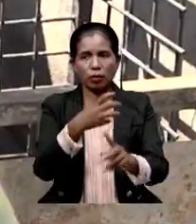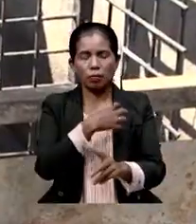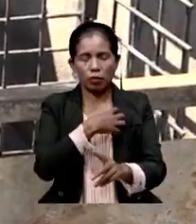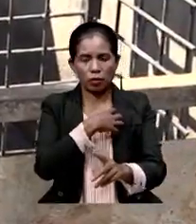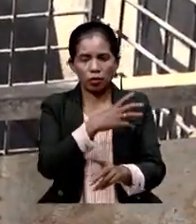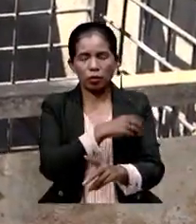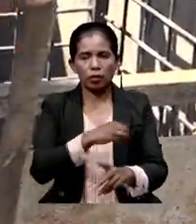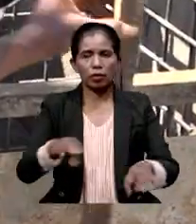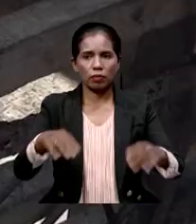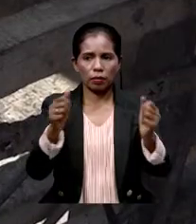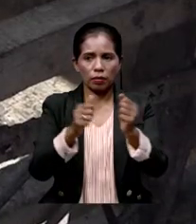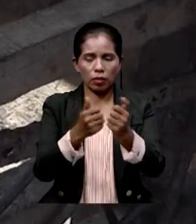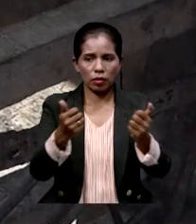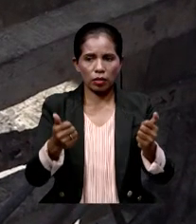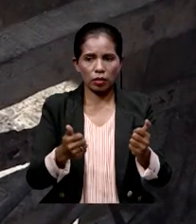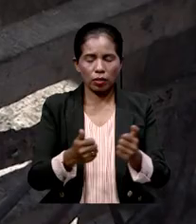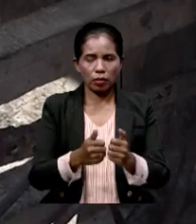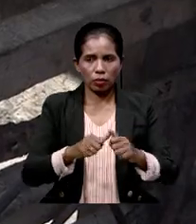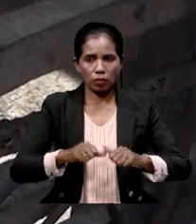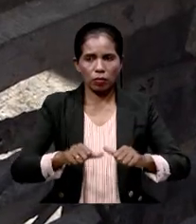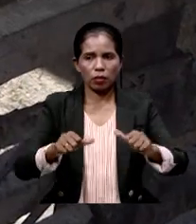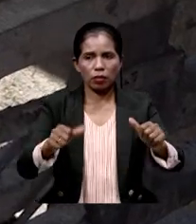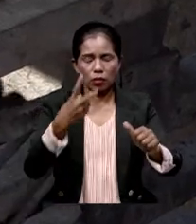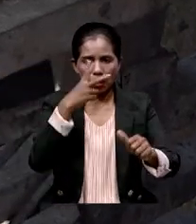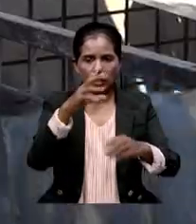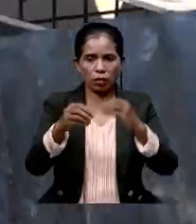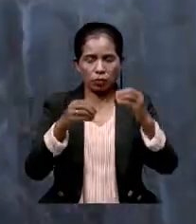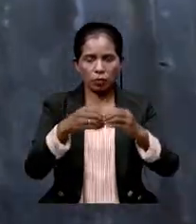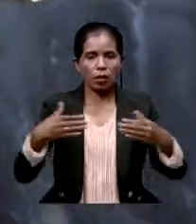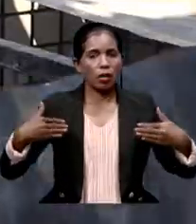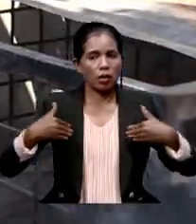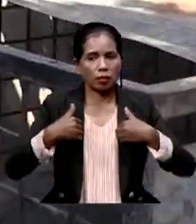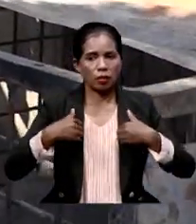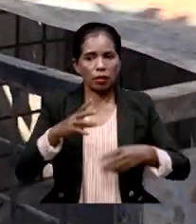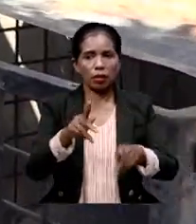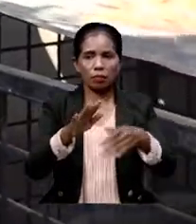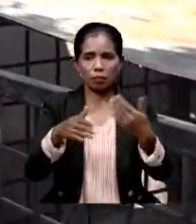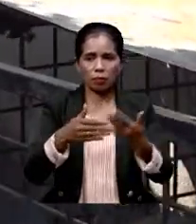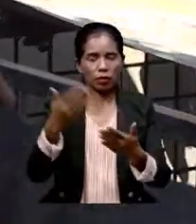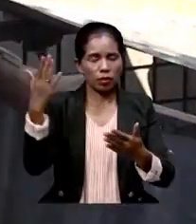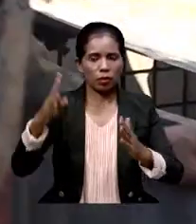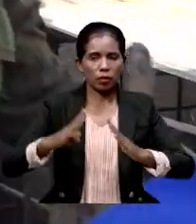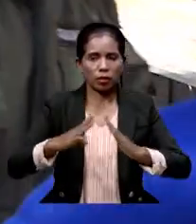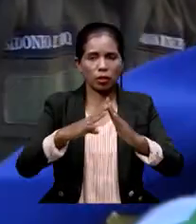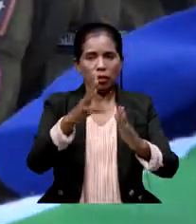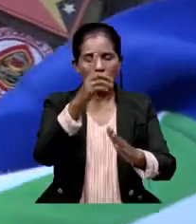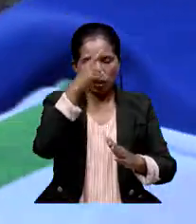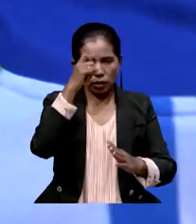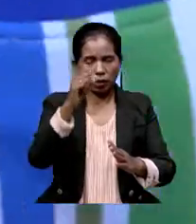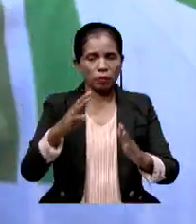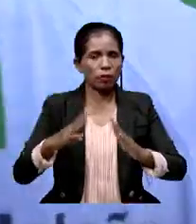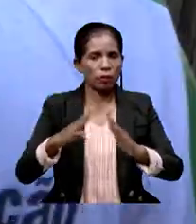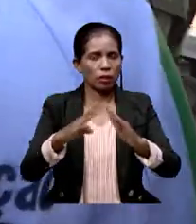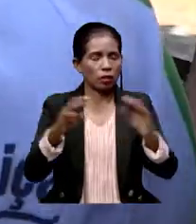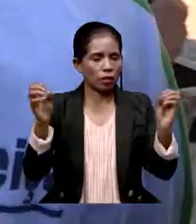militar koordena ho autoridade lokal sira se kontinua halo operasyon ba animal lebih komunidade hakiak ya sidade laran tambah sidade laos fating